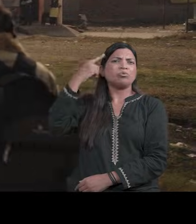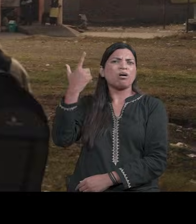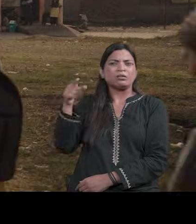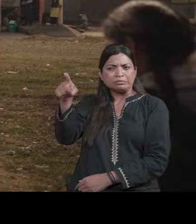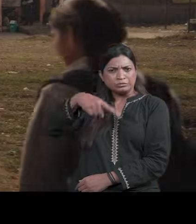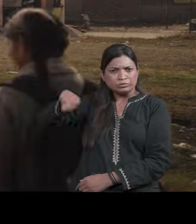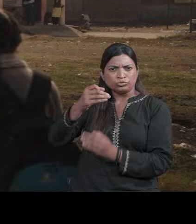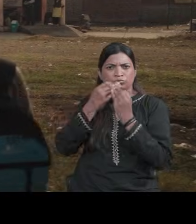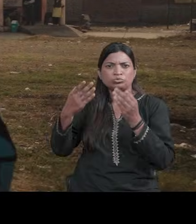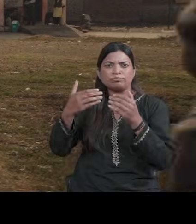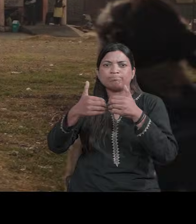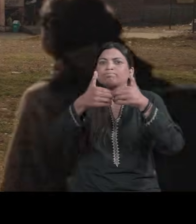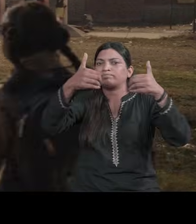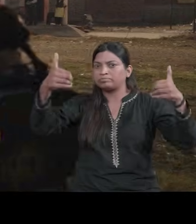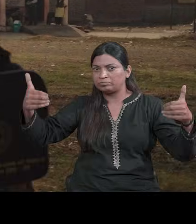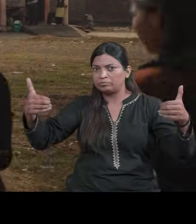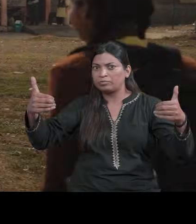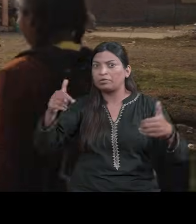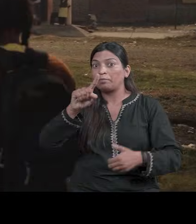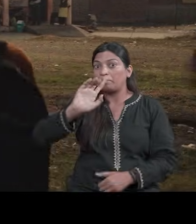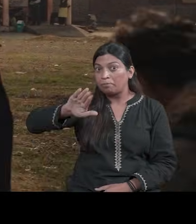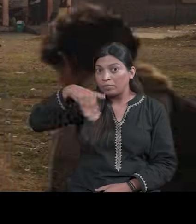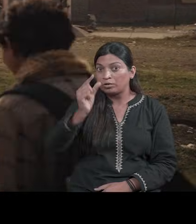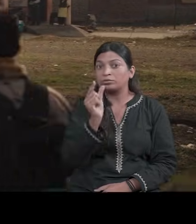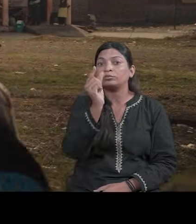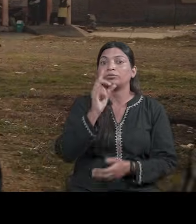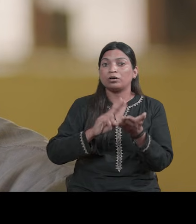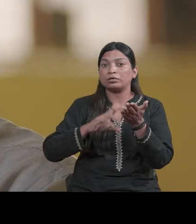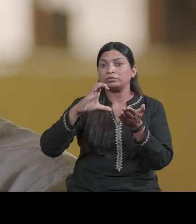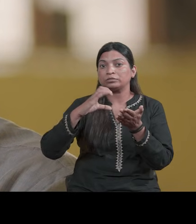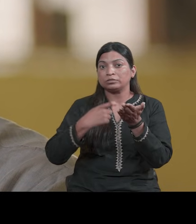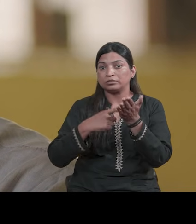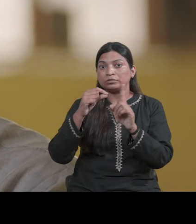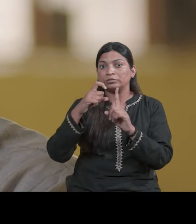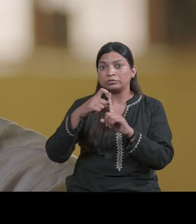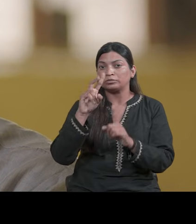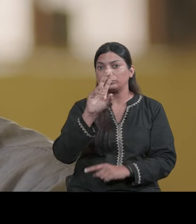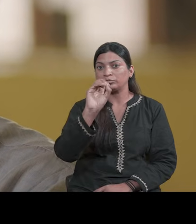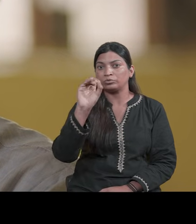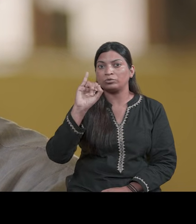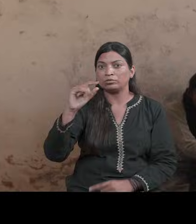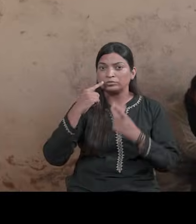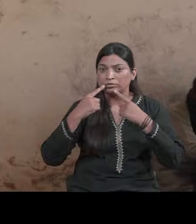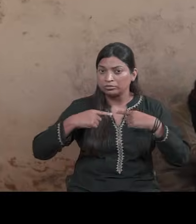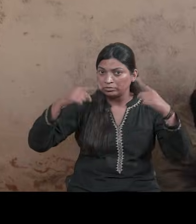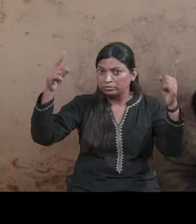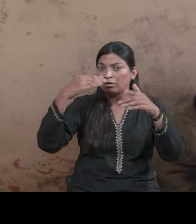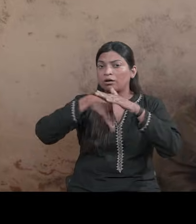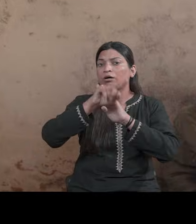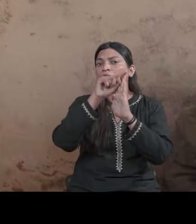हैं। बाद में संयुक्त राष्ट्र संघ की UNCRPD कन्वेंशन 2006 में आई। उसमें कहा गया